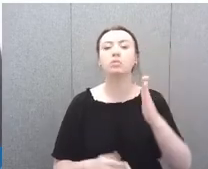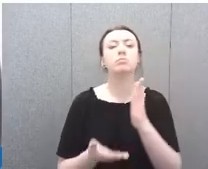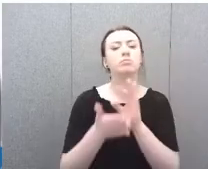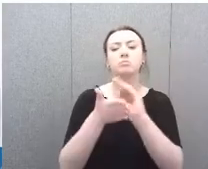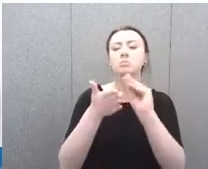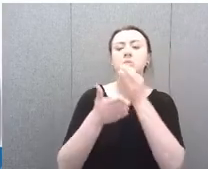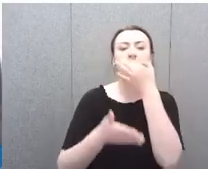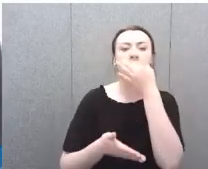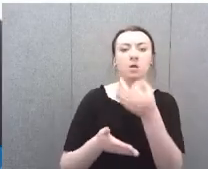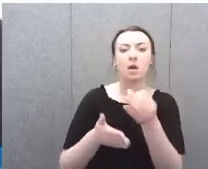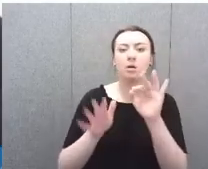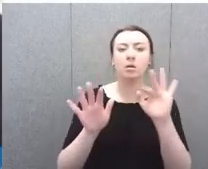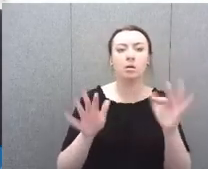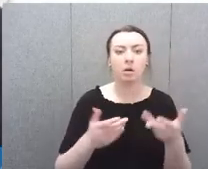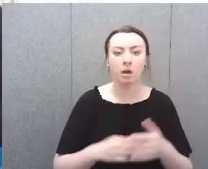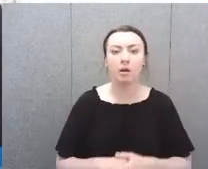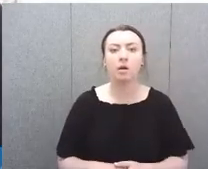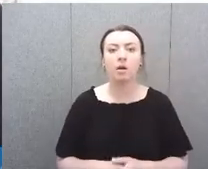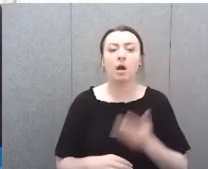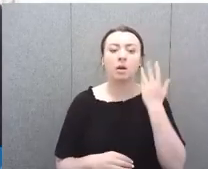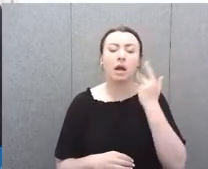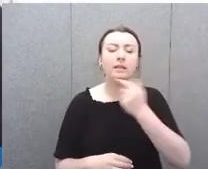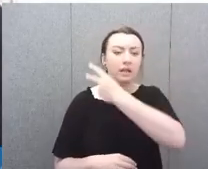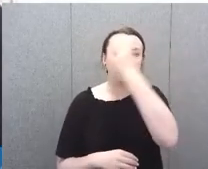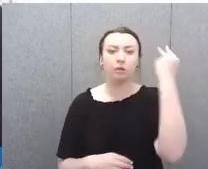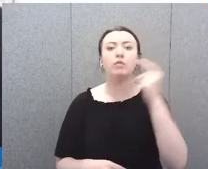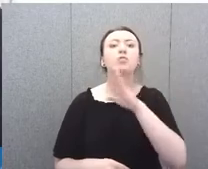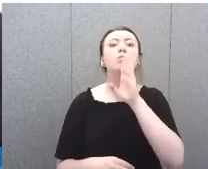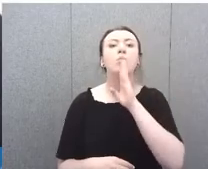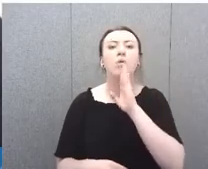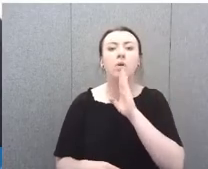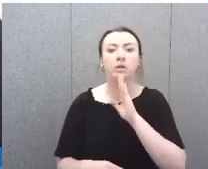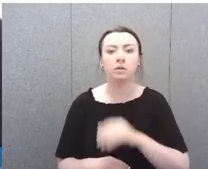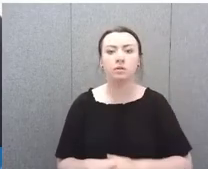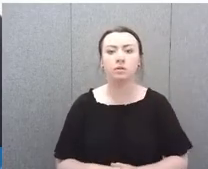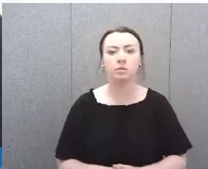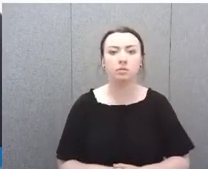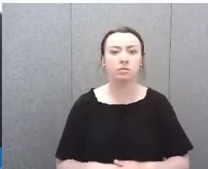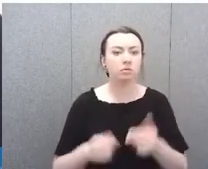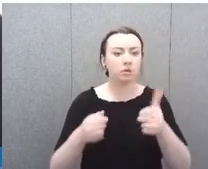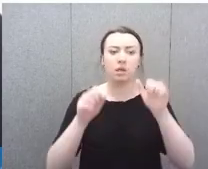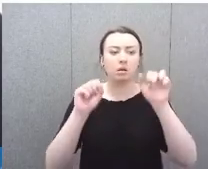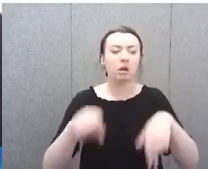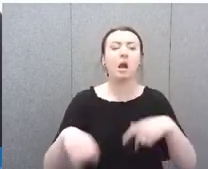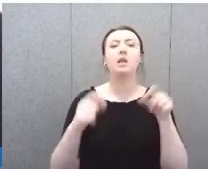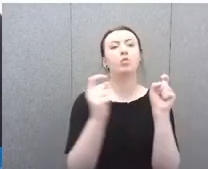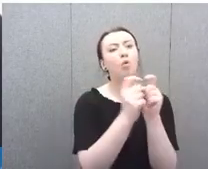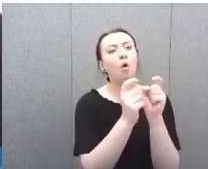Вот такой вопрос. Когда литовские женщины...